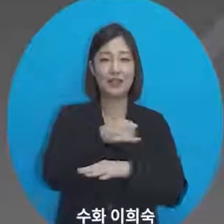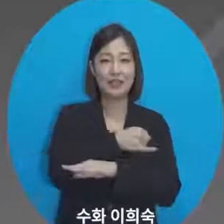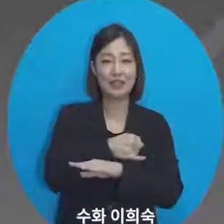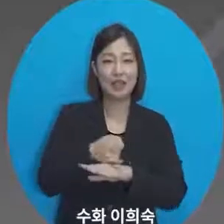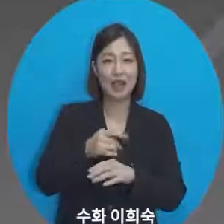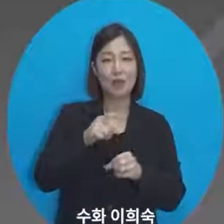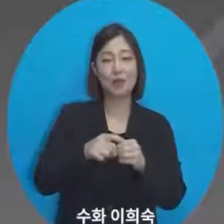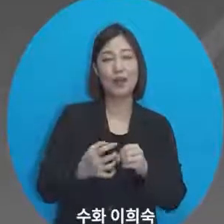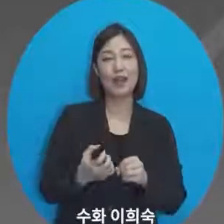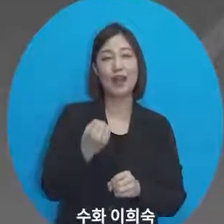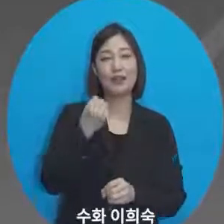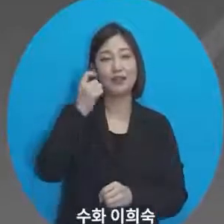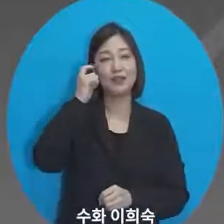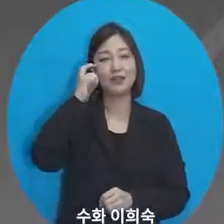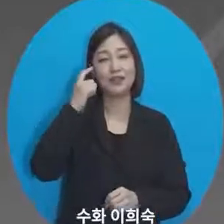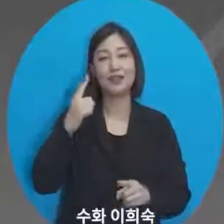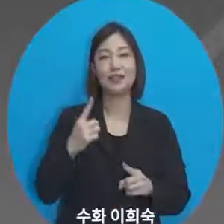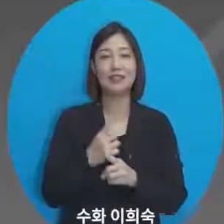시공을 하였습니다.